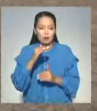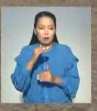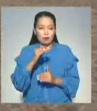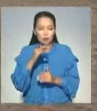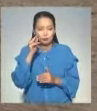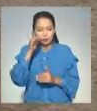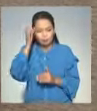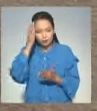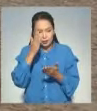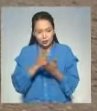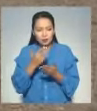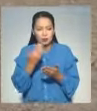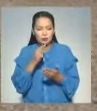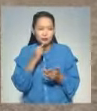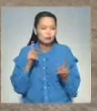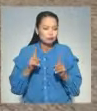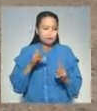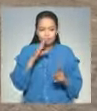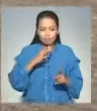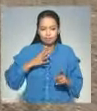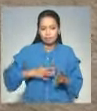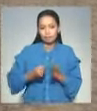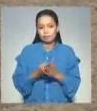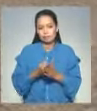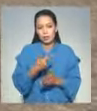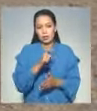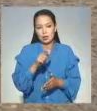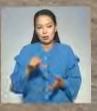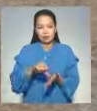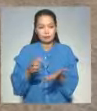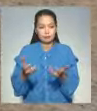психологиялық тұрғыда кез келген қиындыққа төтеп бере алатын азаматтар алынады.